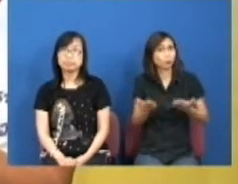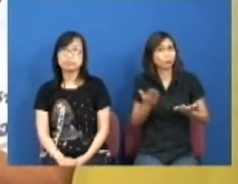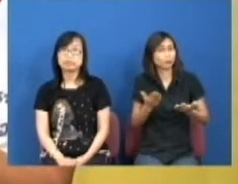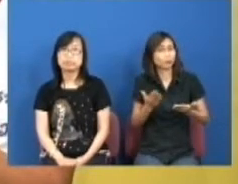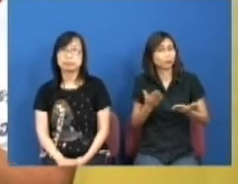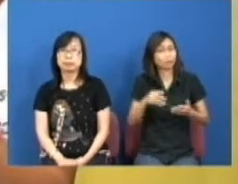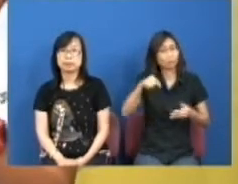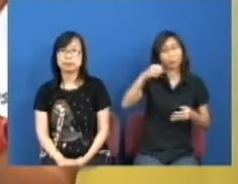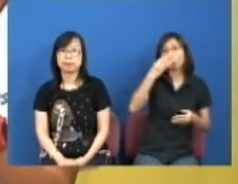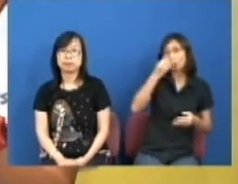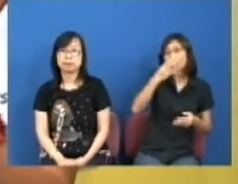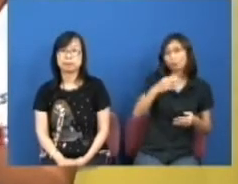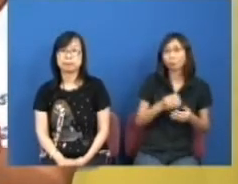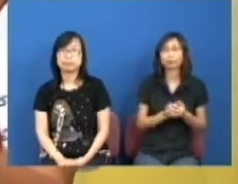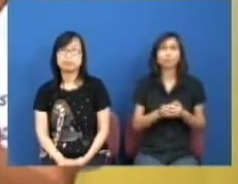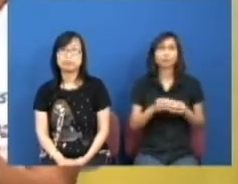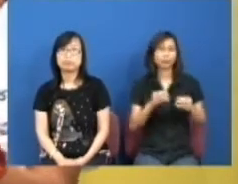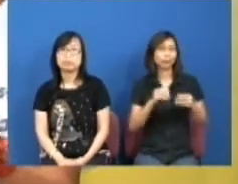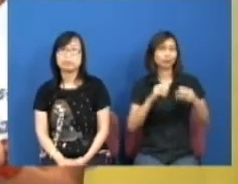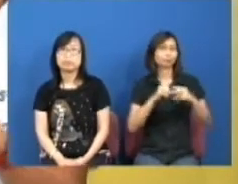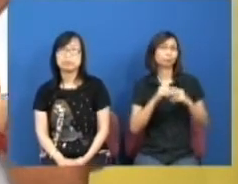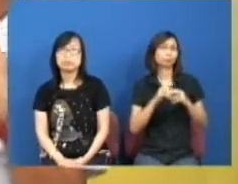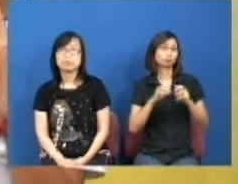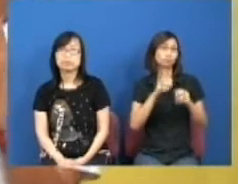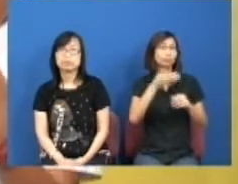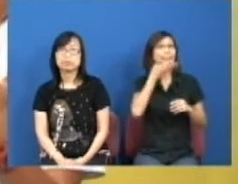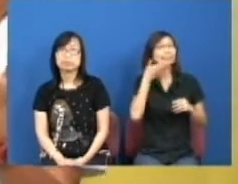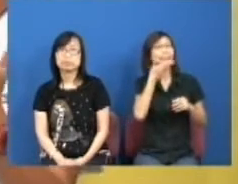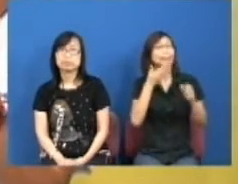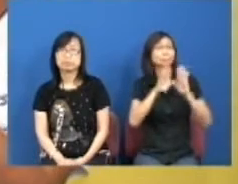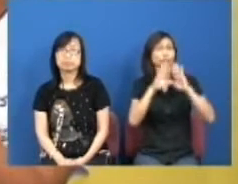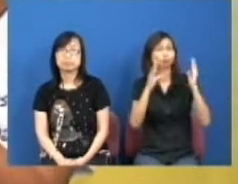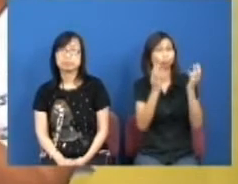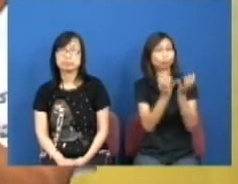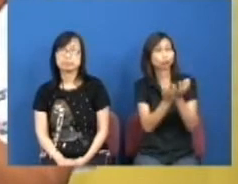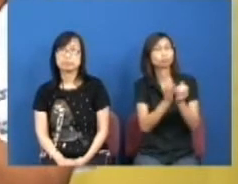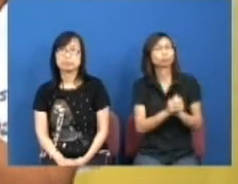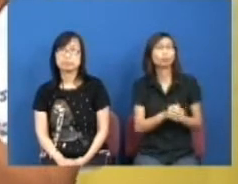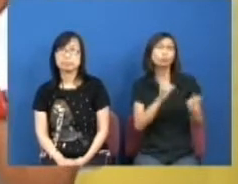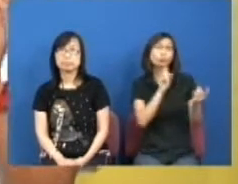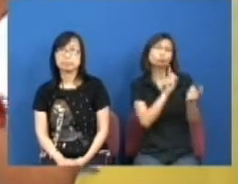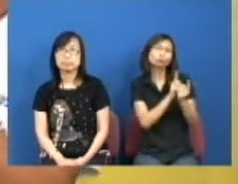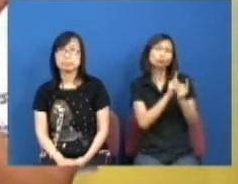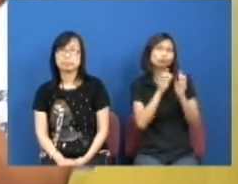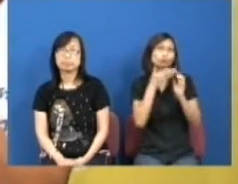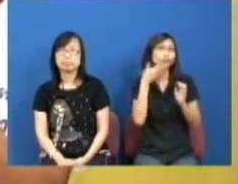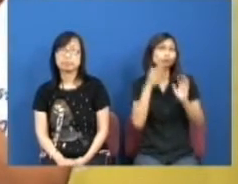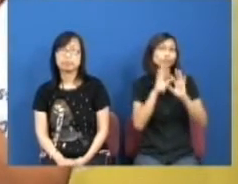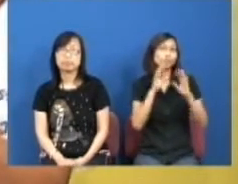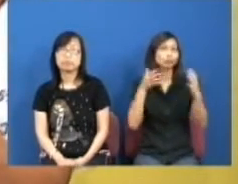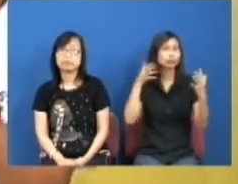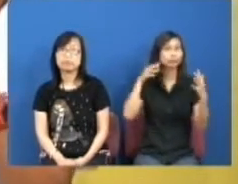建制派勢力，對於一啲青年組織或者對於青年組對於某啲青年嘅滲透，其實開始